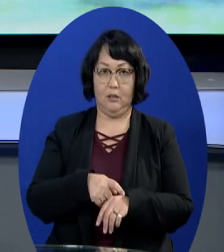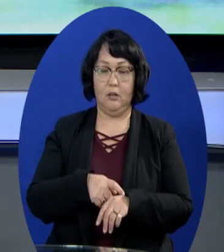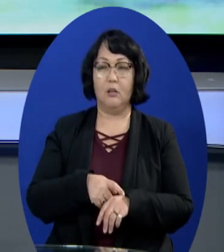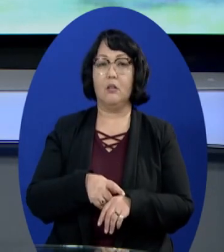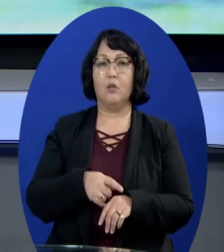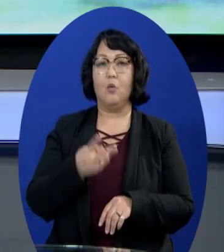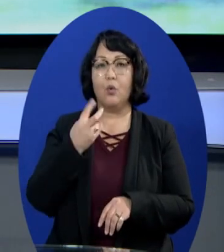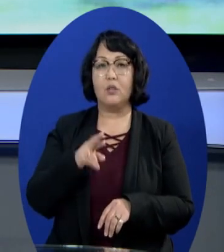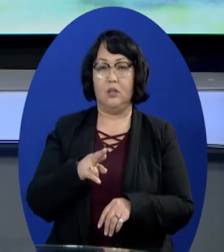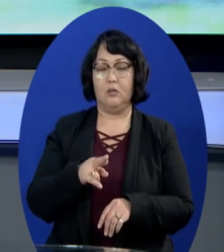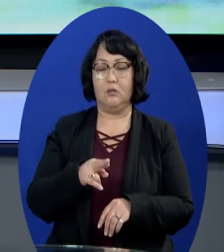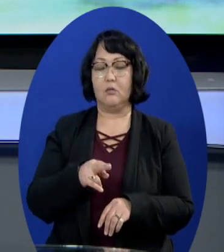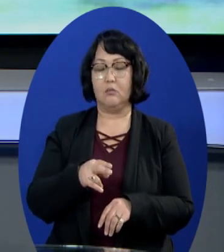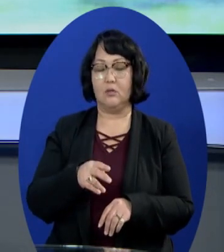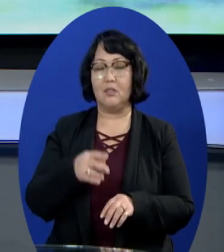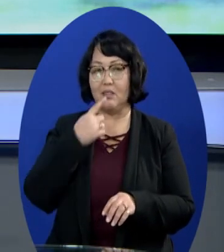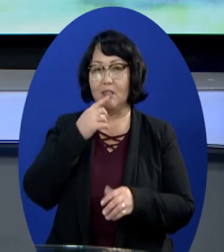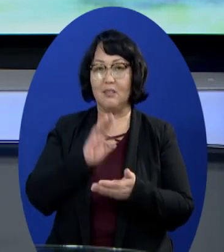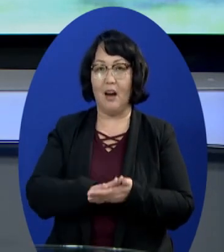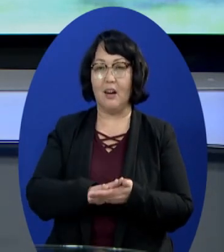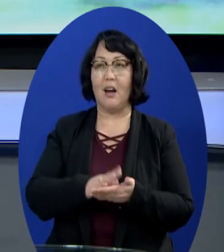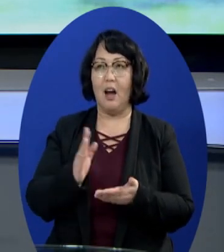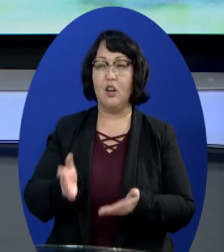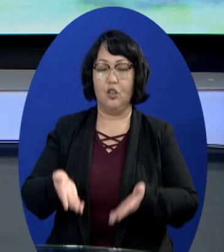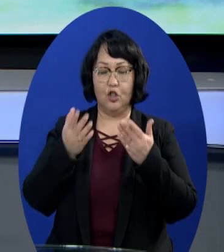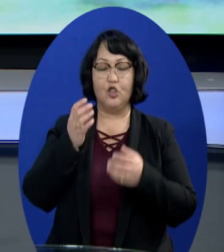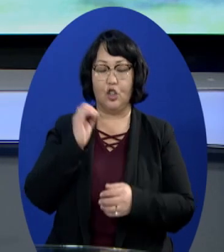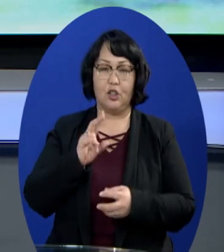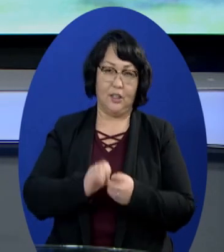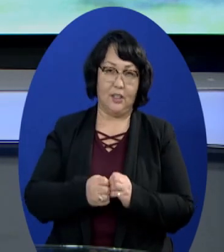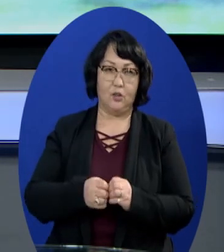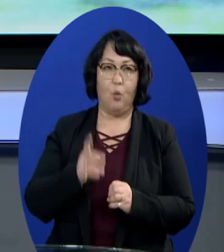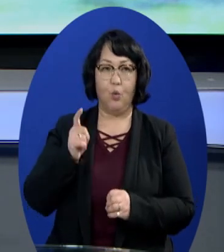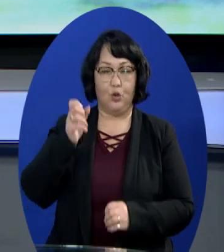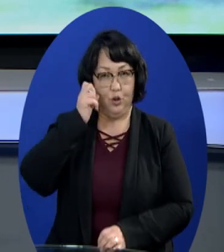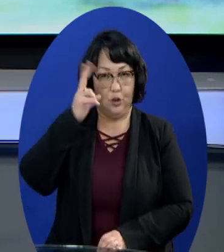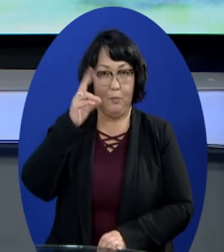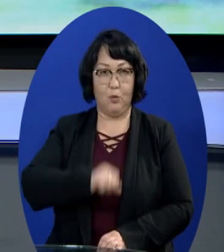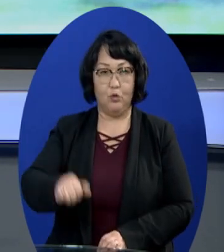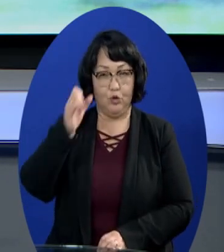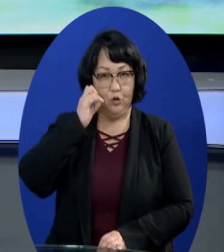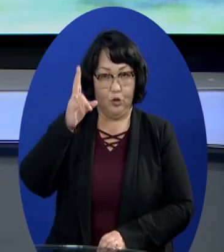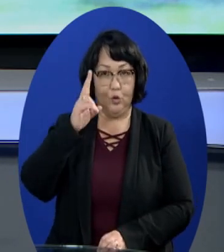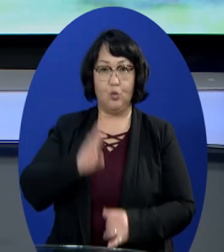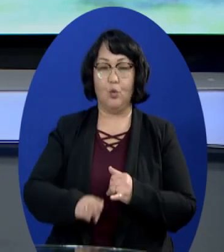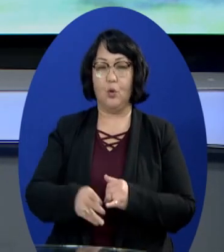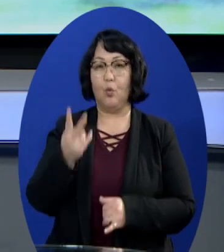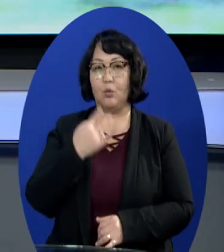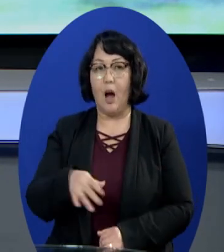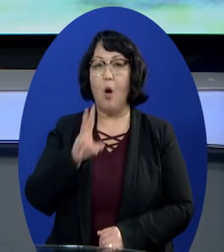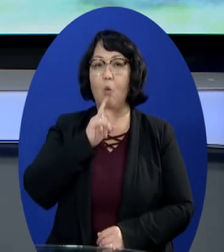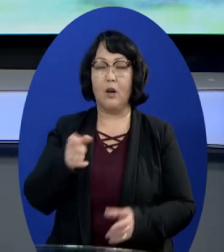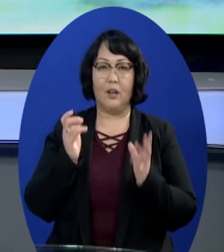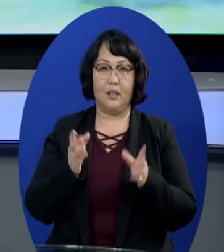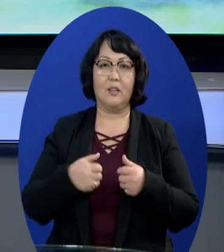Зөвхөн холбоотойгоор үүрэгт ажиллаа шилжүүлэн өгөх гэж байгаа Дональд Трамп Америкийн нэгдсэн улсын төрийн тэргүүний хуваар ард түмэнд сүүлчийн удаа хандаж